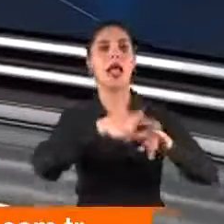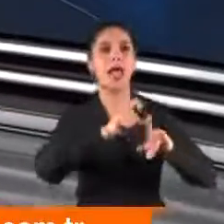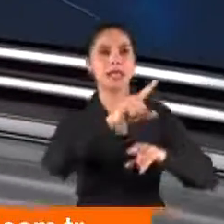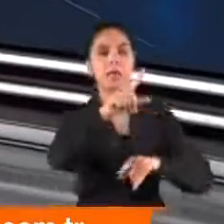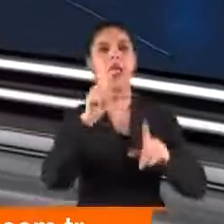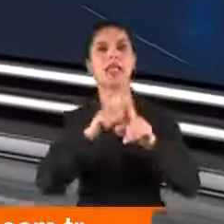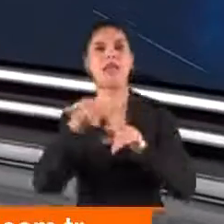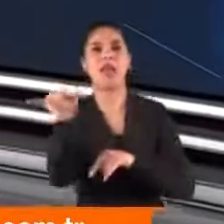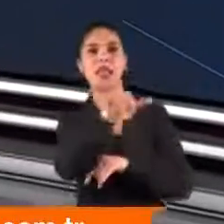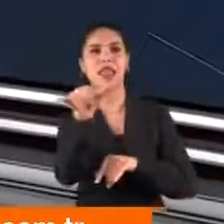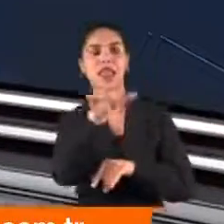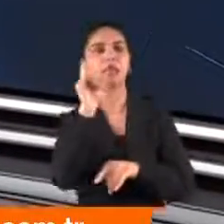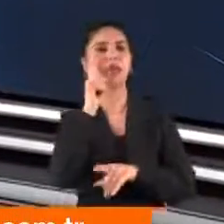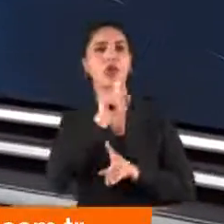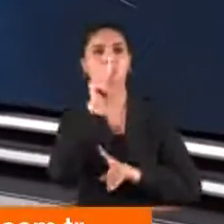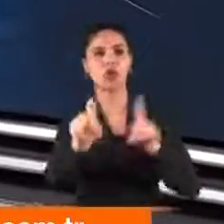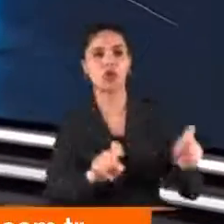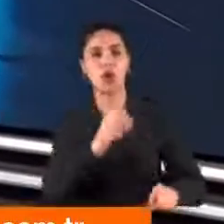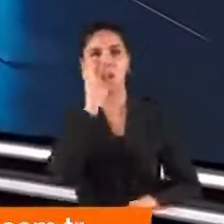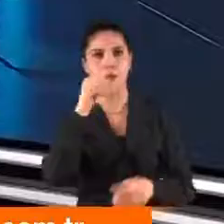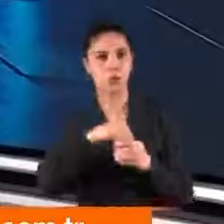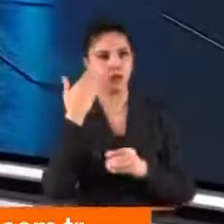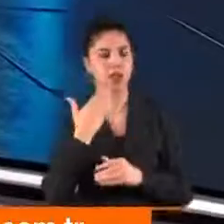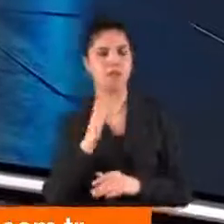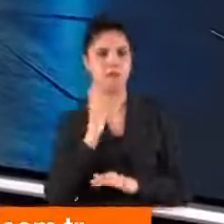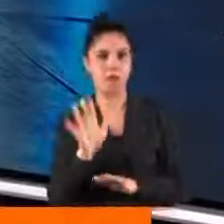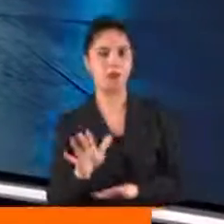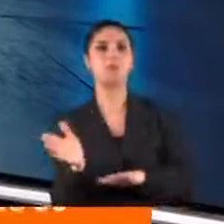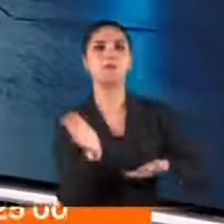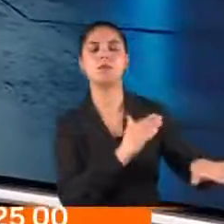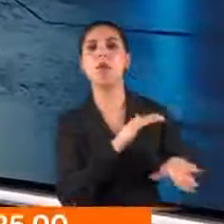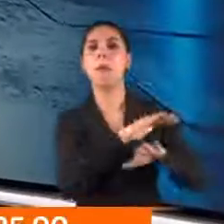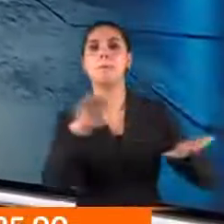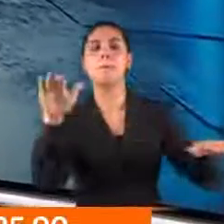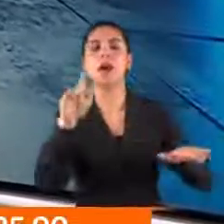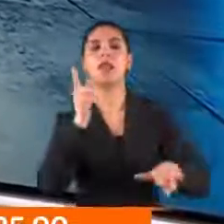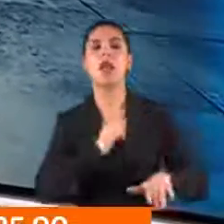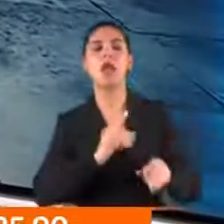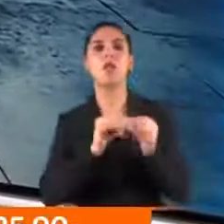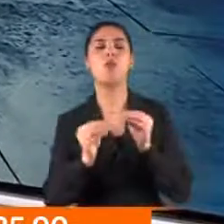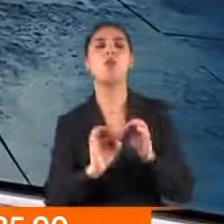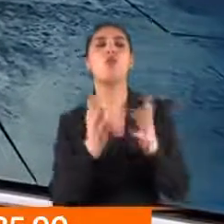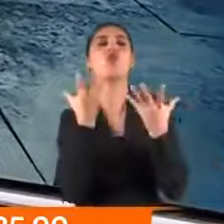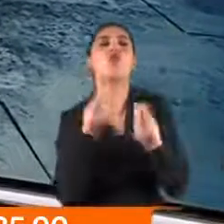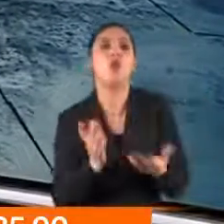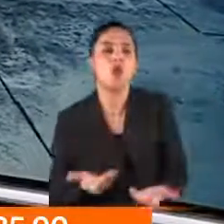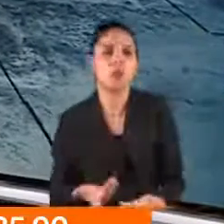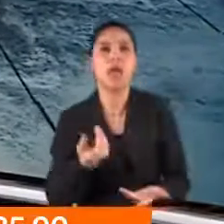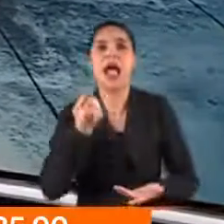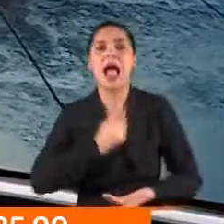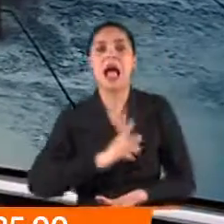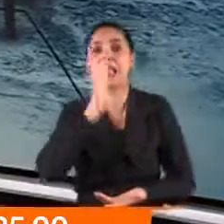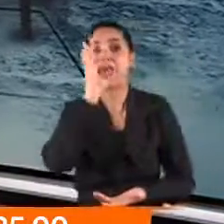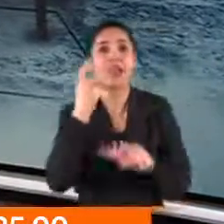HDP-Deva arasındaki yakınlaşmayı ve iddiaları sordu. Haberde izleyeceksiniz. Masada adaylık düğümü de henüz çözülmüş değil. Öyle ki masada adayı